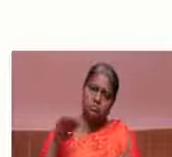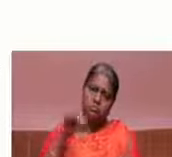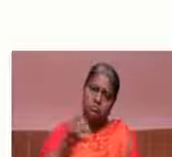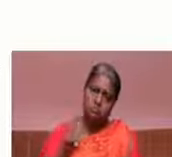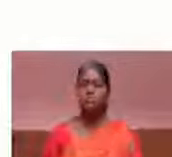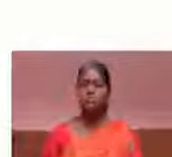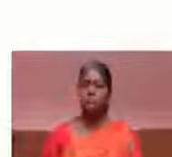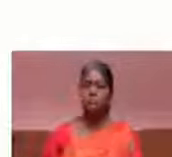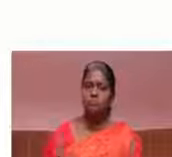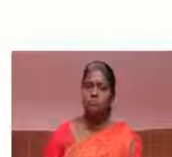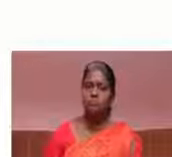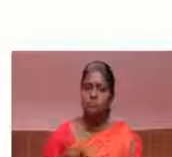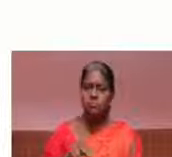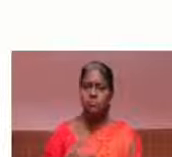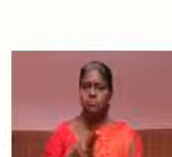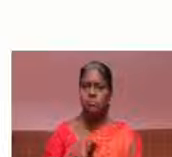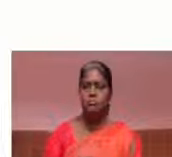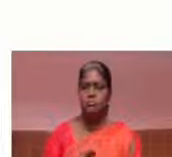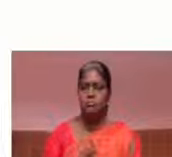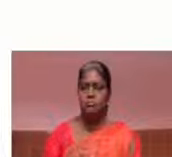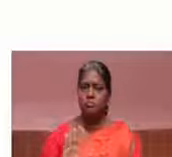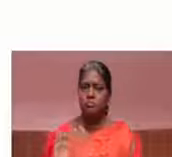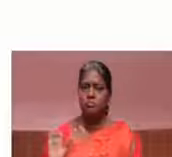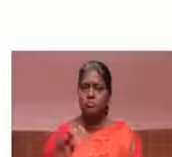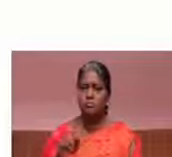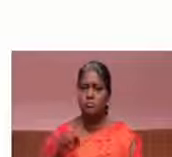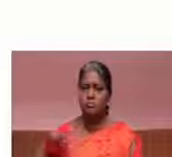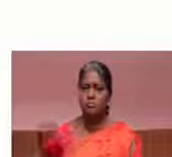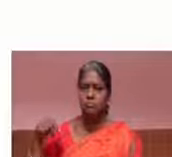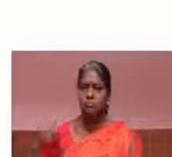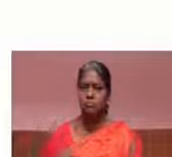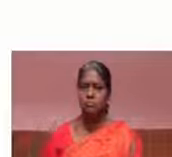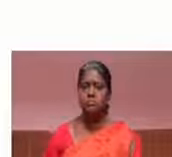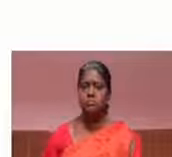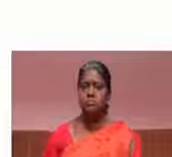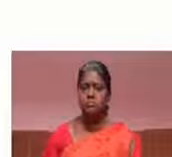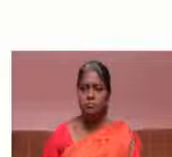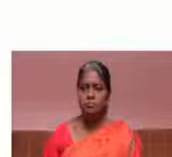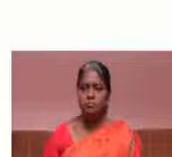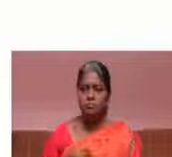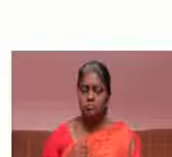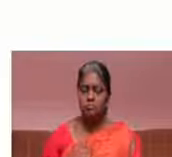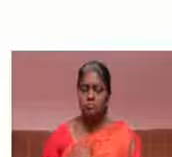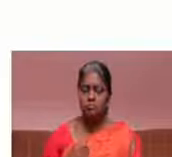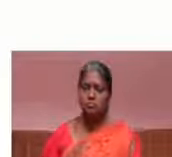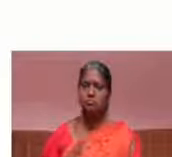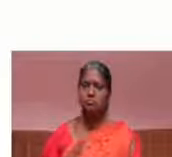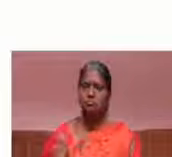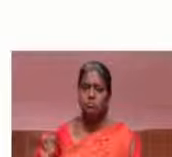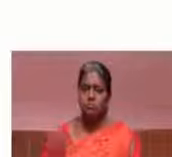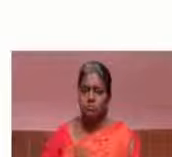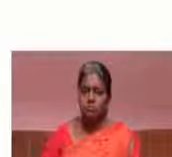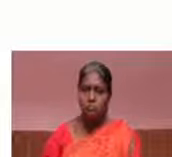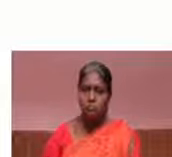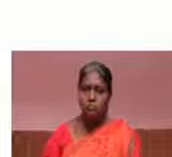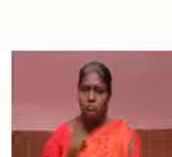வேண்டும். திரும்பி வரும்பொழுது பின்னோக்கியே வரவேண்டும். அதற்கு நாம் பின்னோக்கி நடக்க